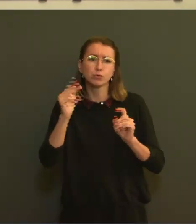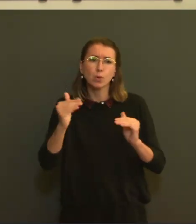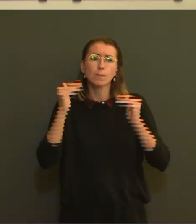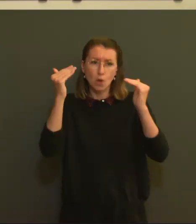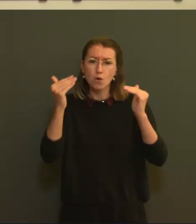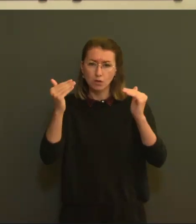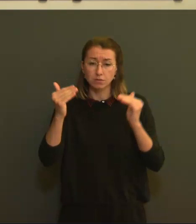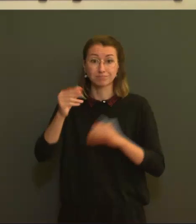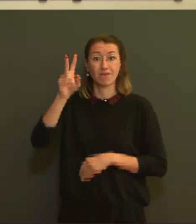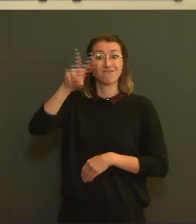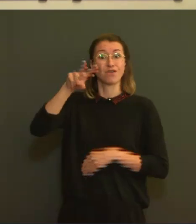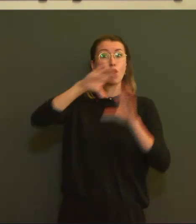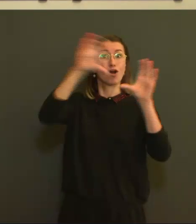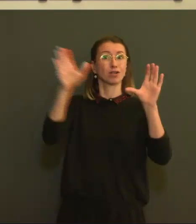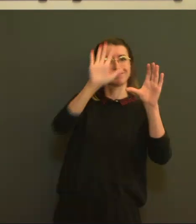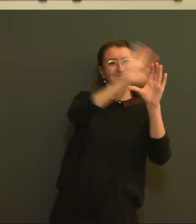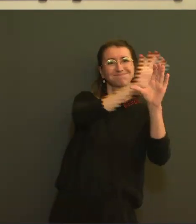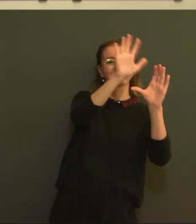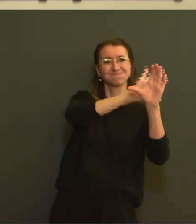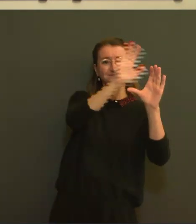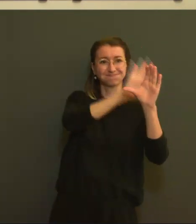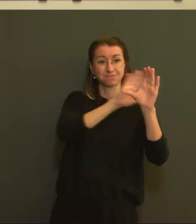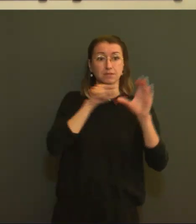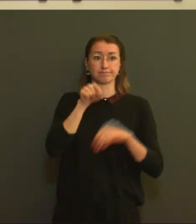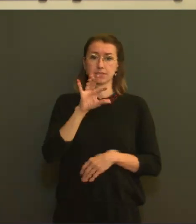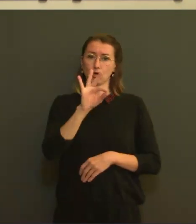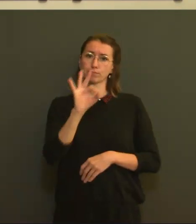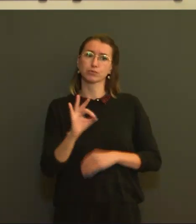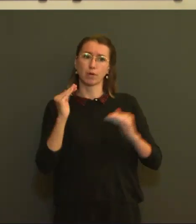d'environ 50% par rapport à la semaine précédente.